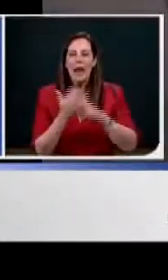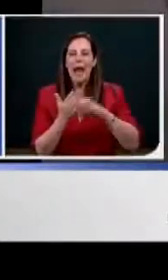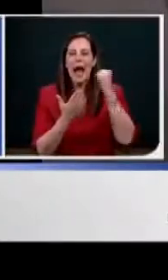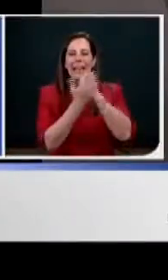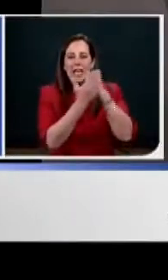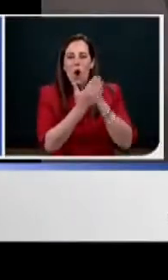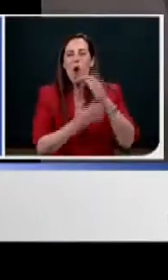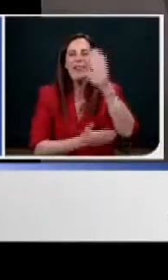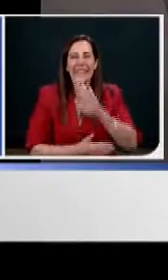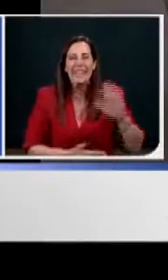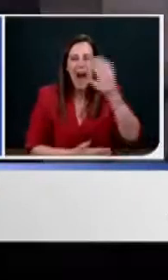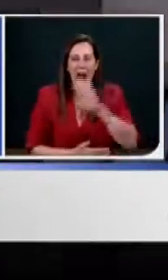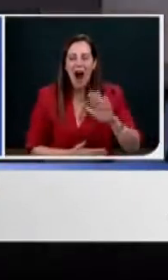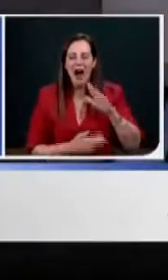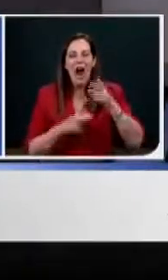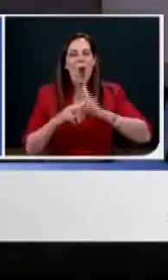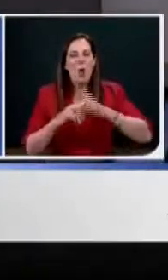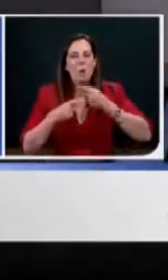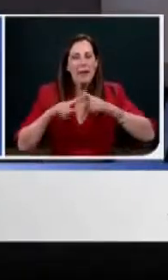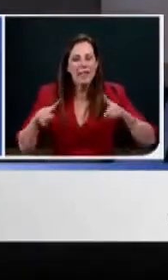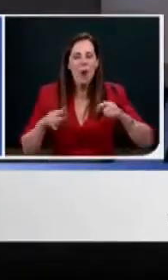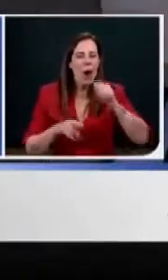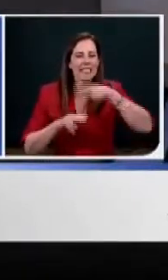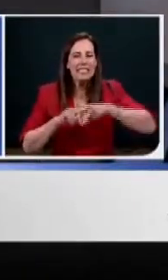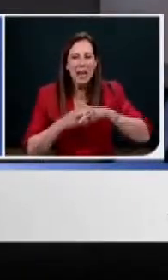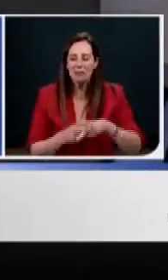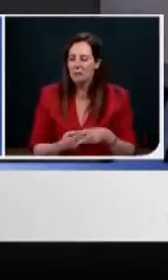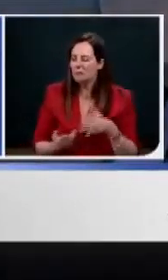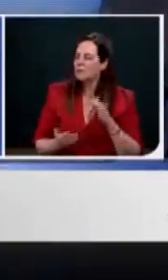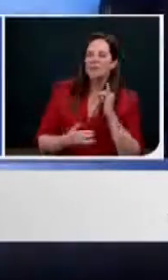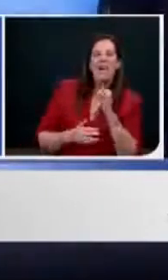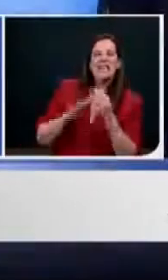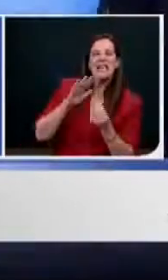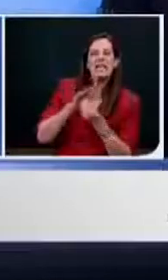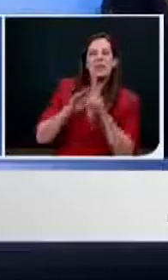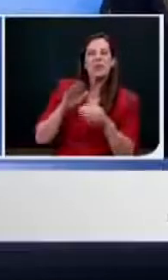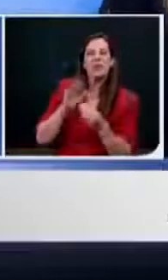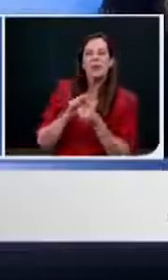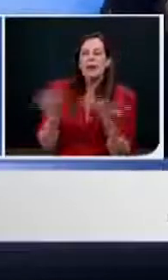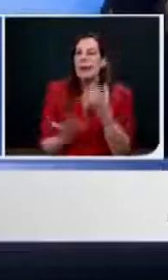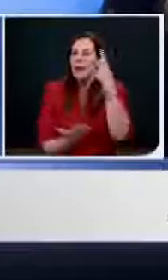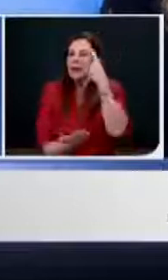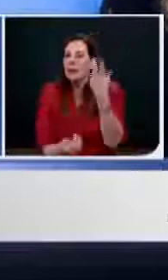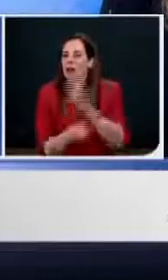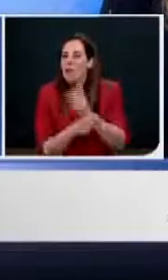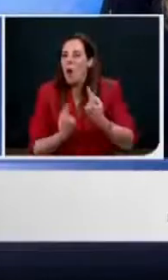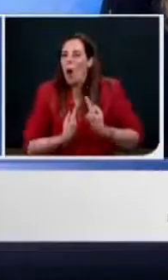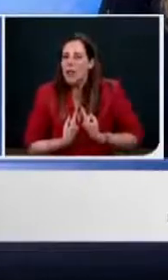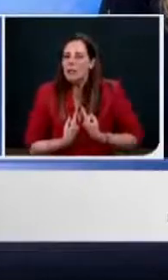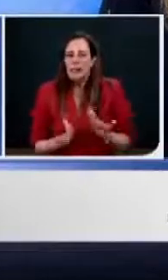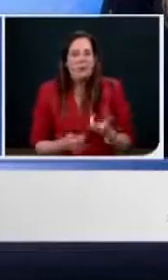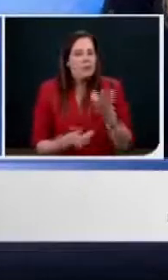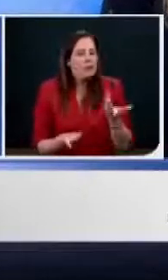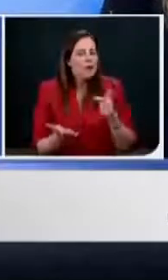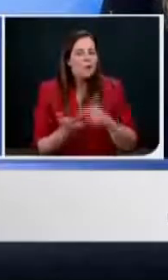קירות, טיח, אלומיניום, אינסטלציה. איזה טיפים יש לך לצופים? זאת אומרת, איך נדע לשמור על עצמנו, להגן על